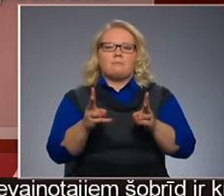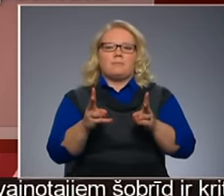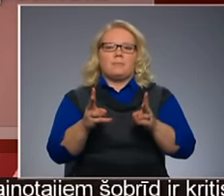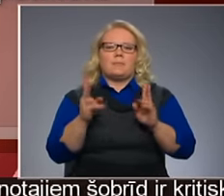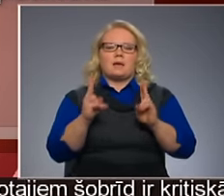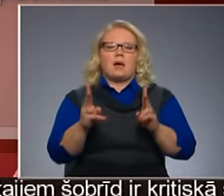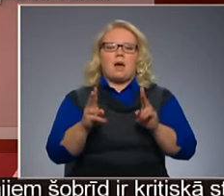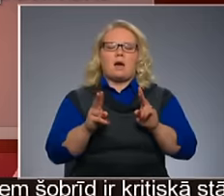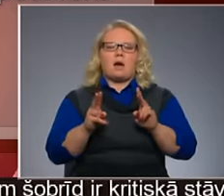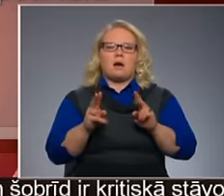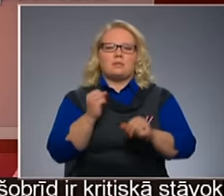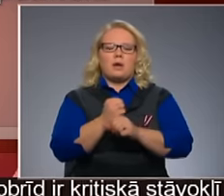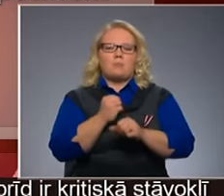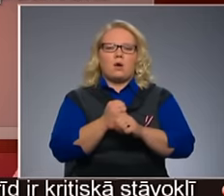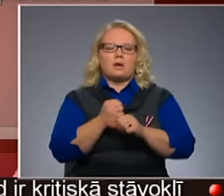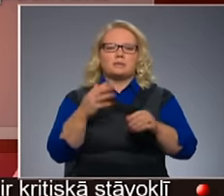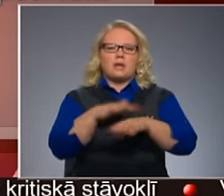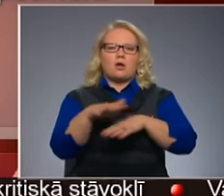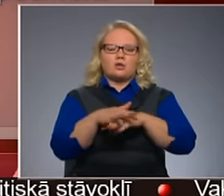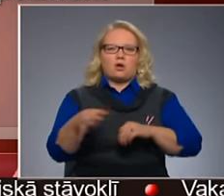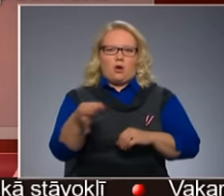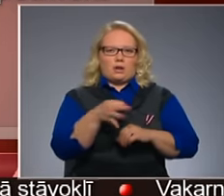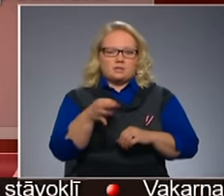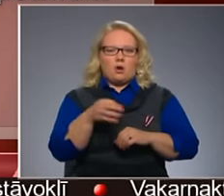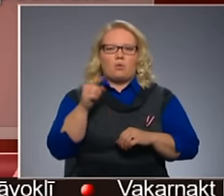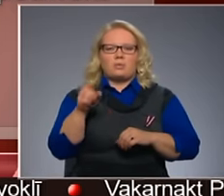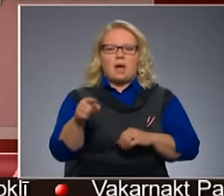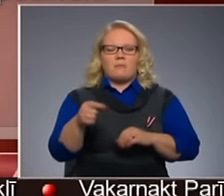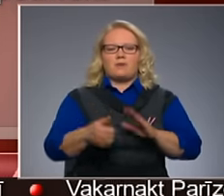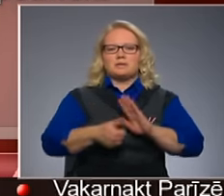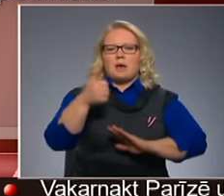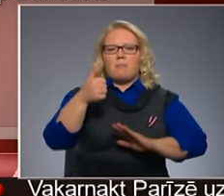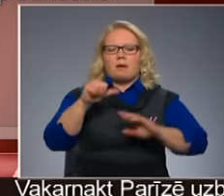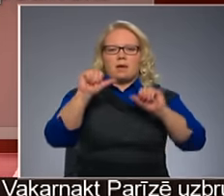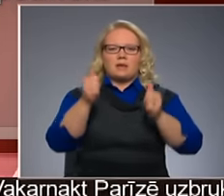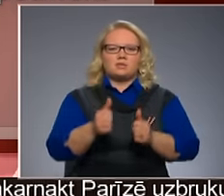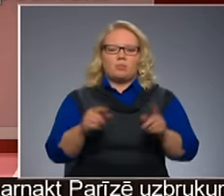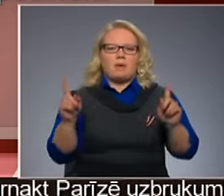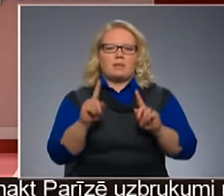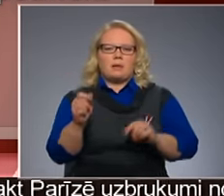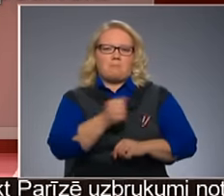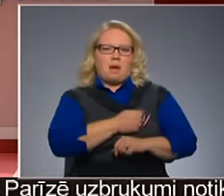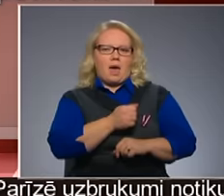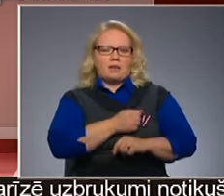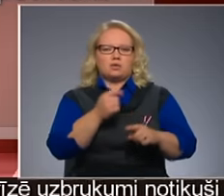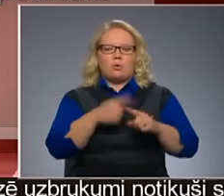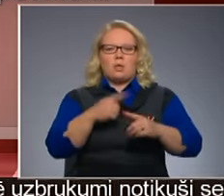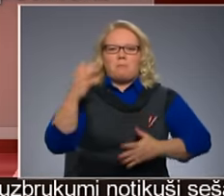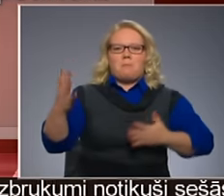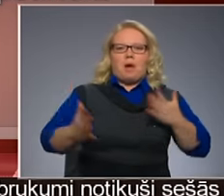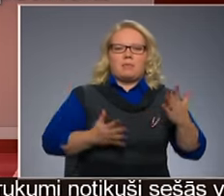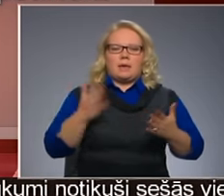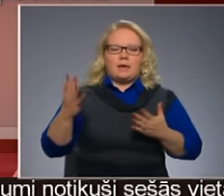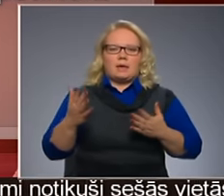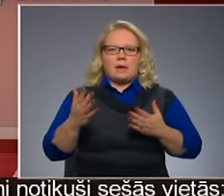kā darbojas teroristiskās organizācijas. Un teroristiskajām organizācijām labākie instrumenti ir bailes un panikas sēšana.